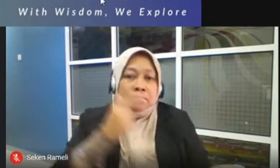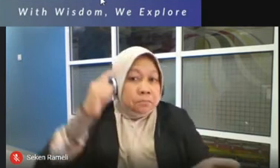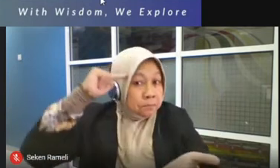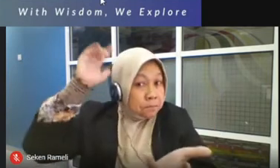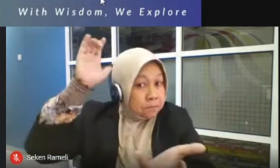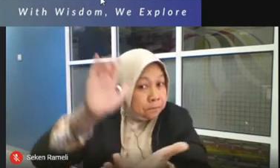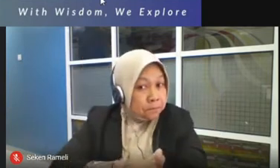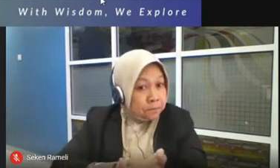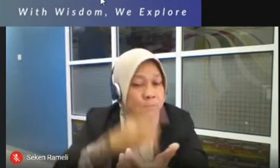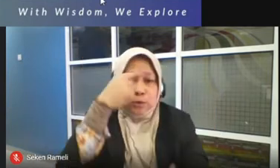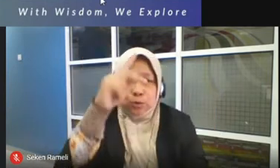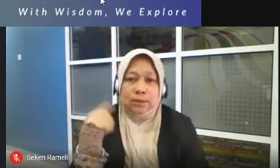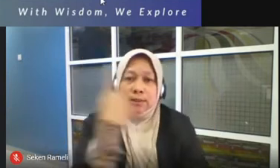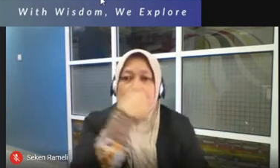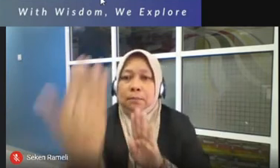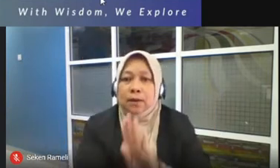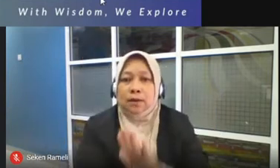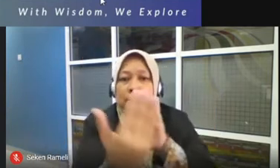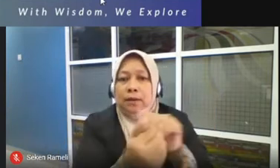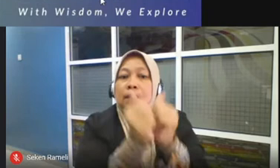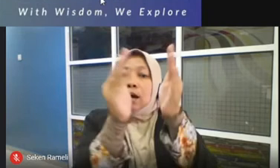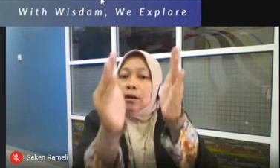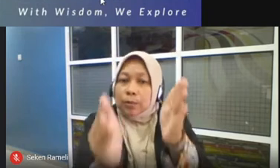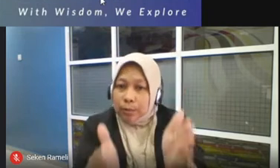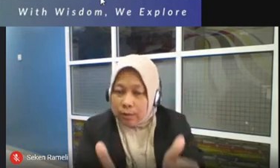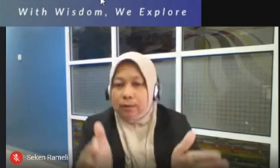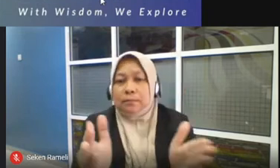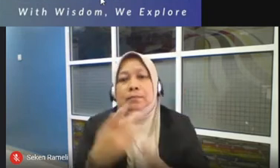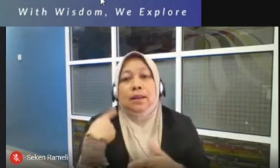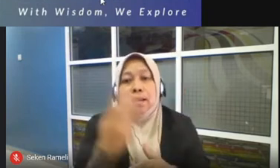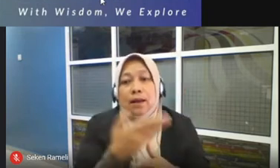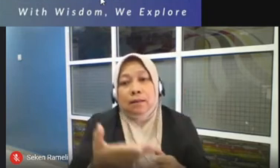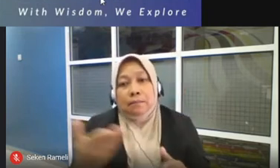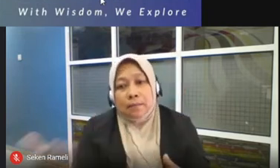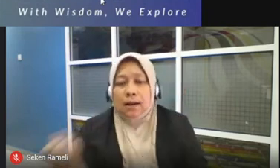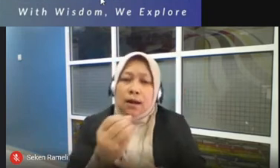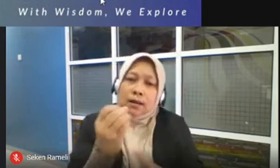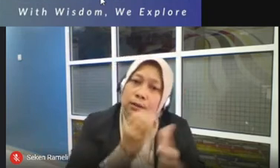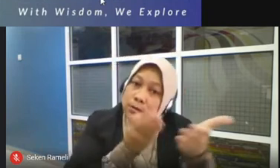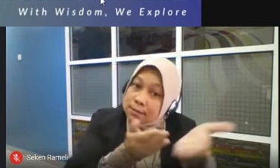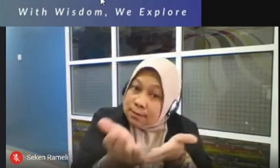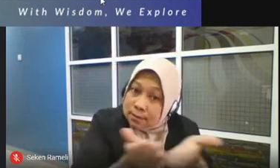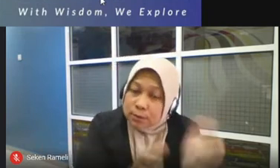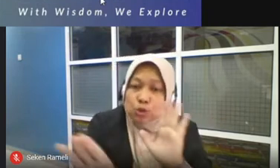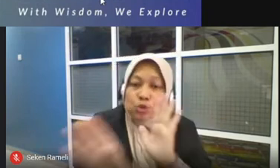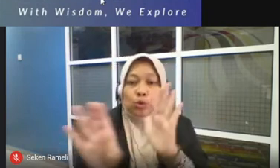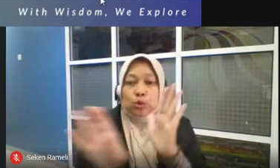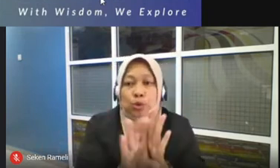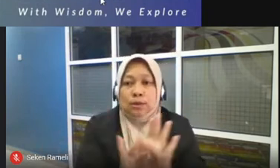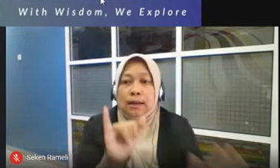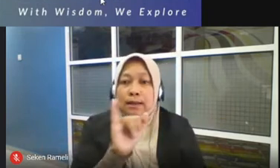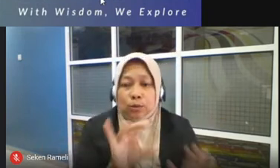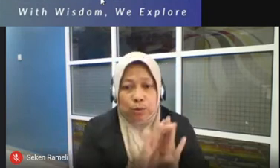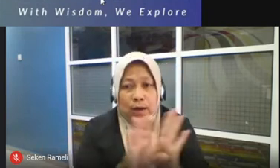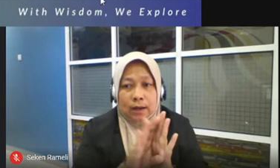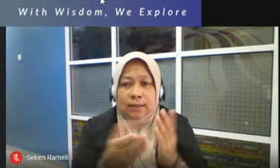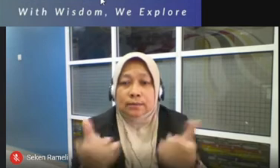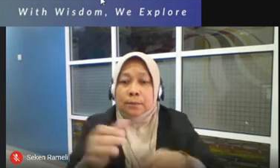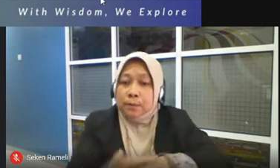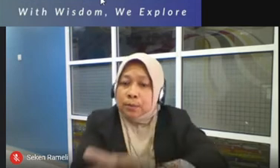supaya kita boleh berhadapan dengan orang apabila kita ada produk ataupun services. Contoh kalau ada servis